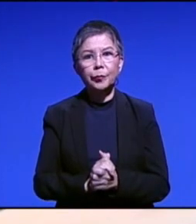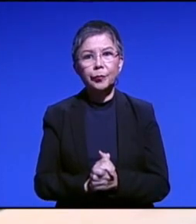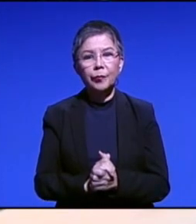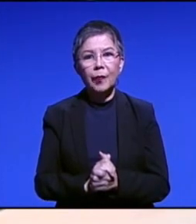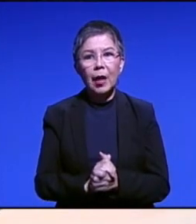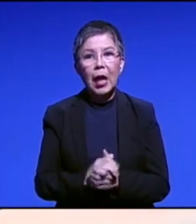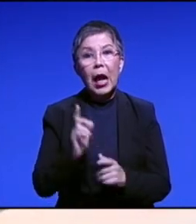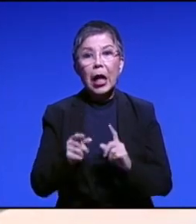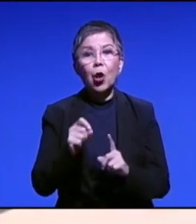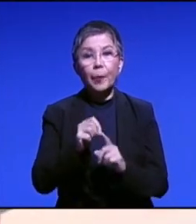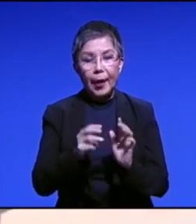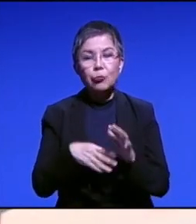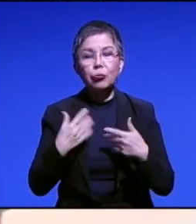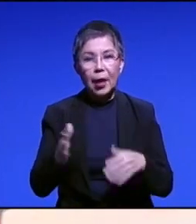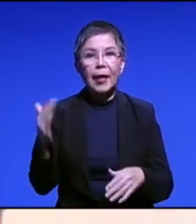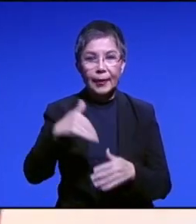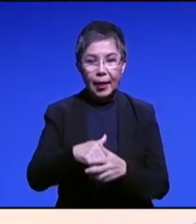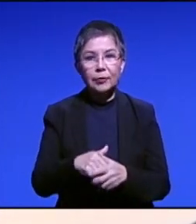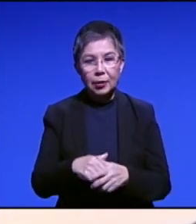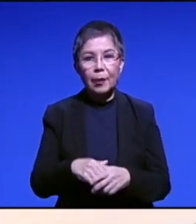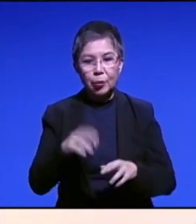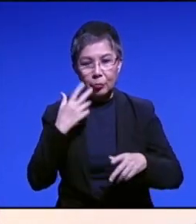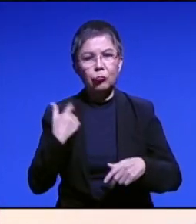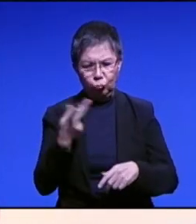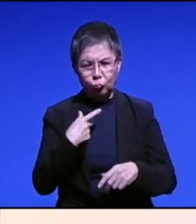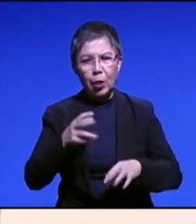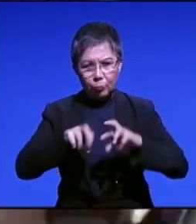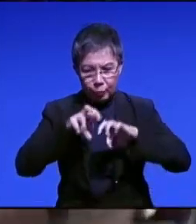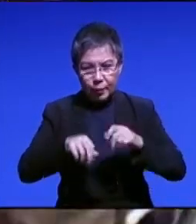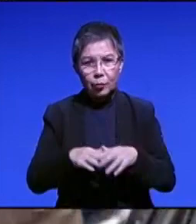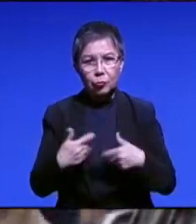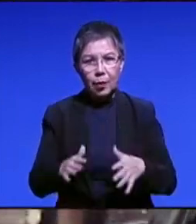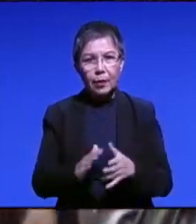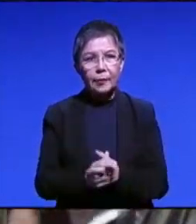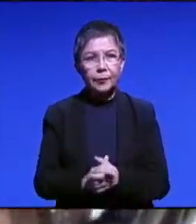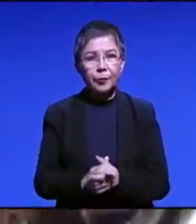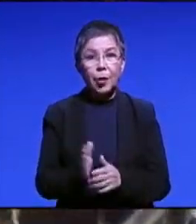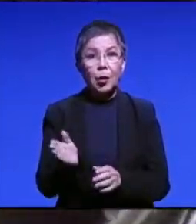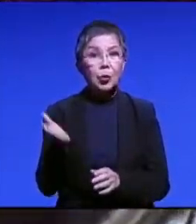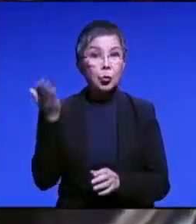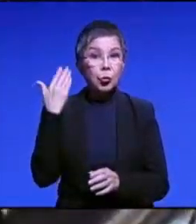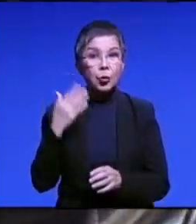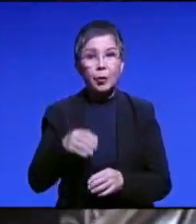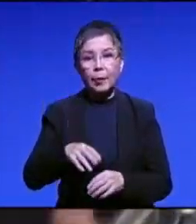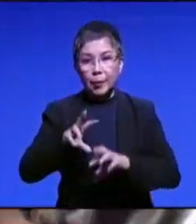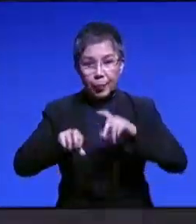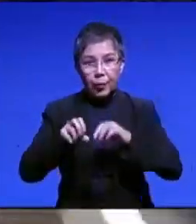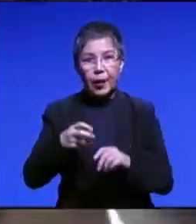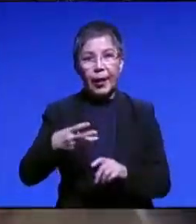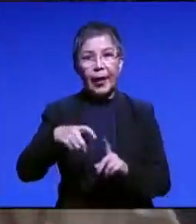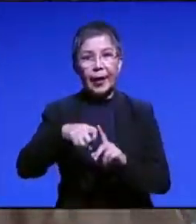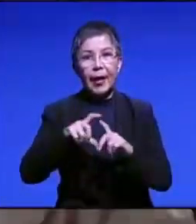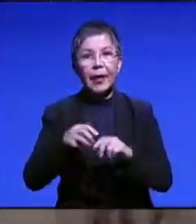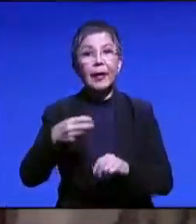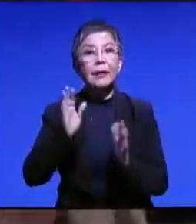PM saat ini sudah hadir di ruang penyidik untuk memberikan keterangan. Sebelumnya polisi telah memeriksa penyanyi Eka Deli dan